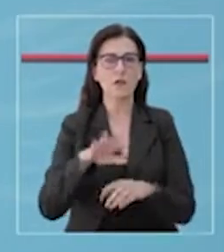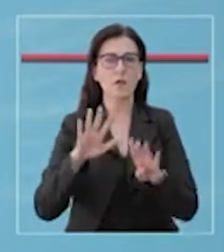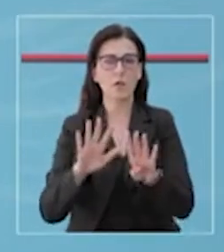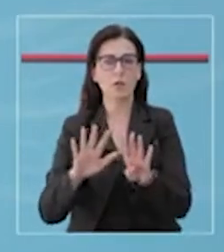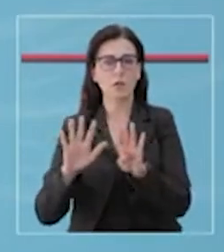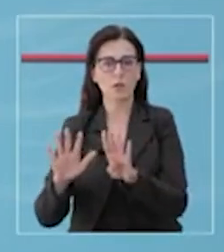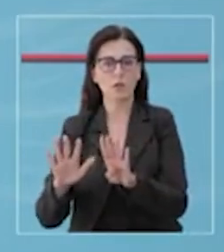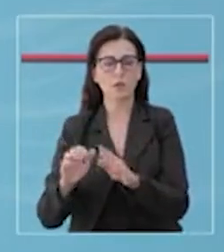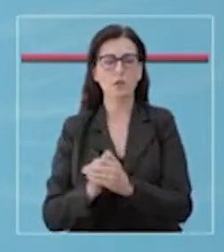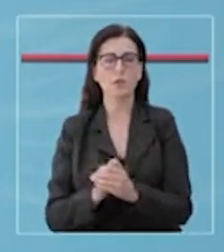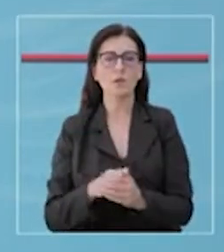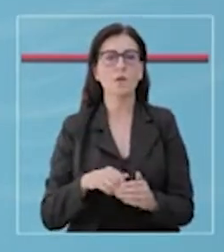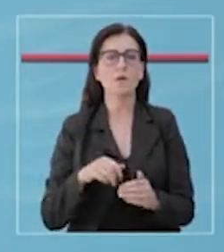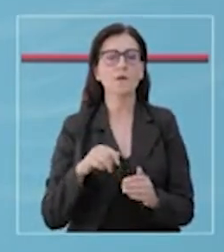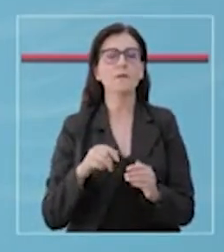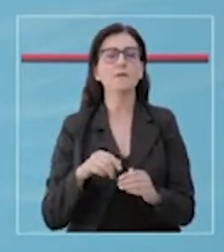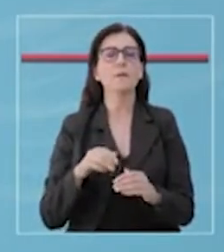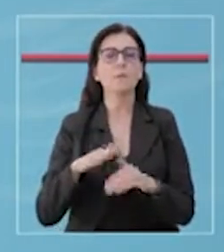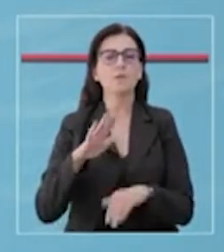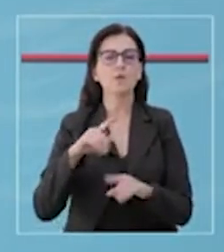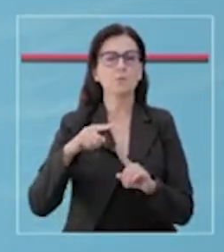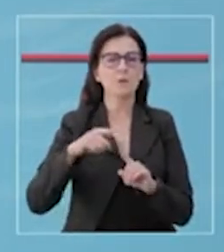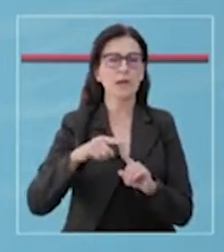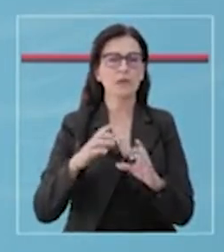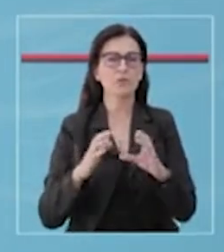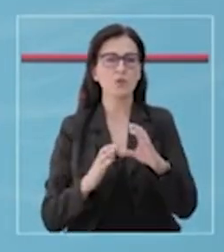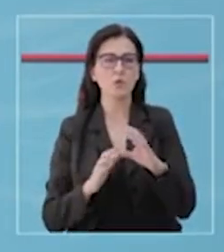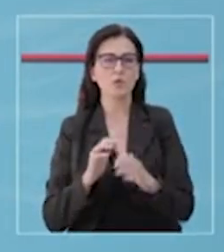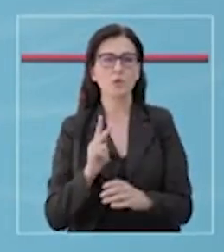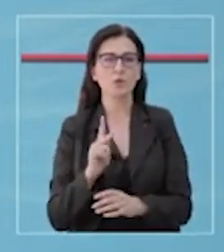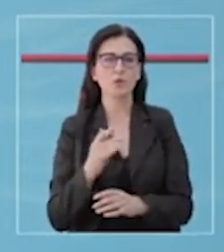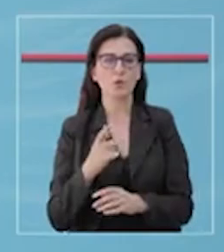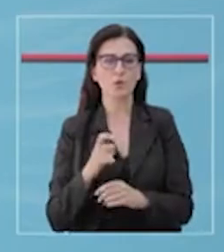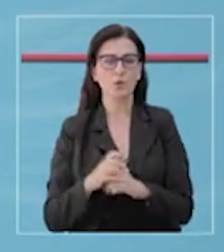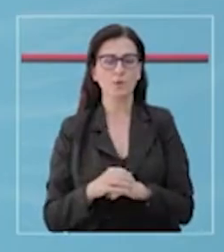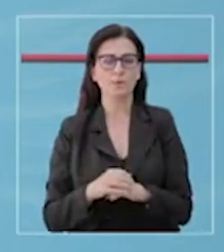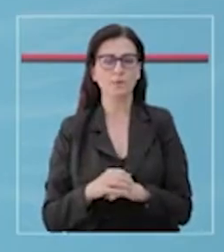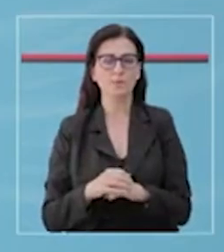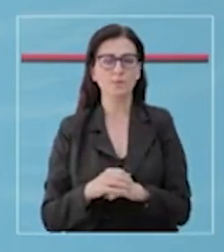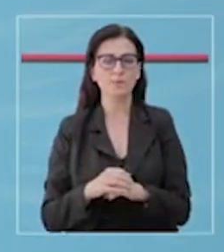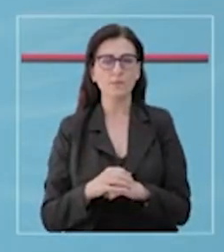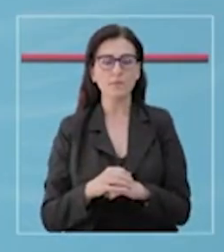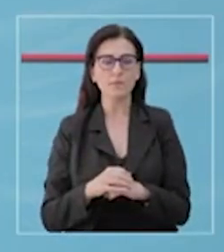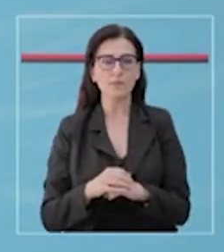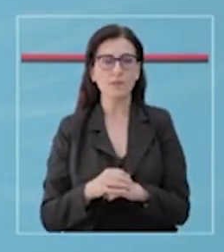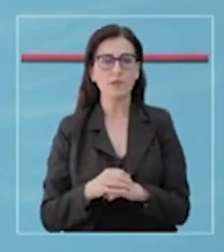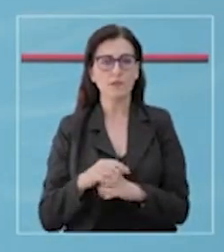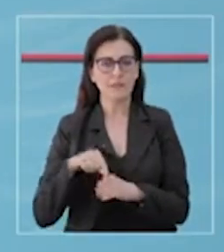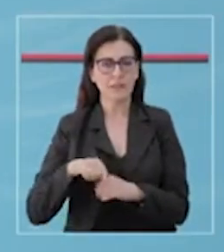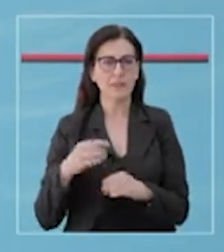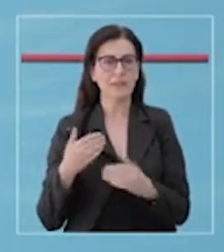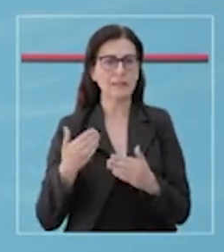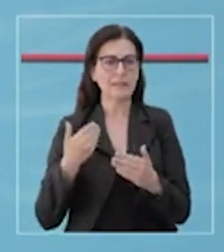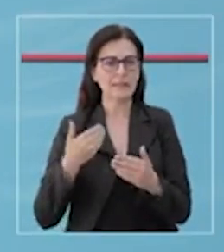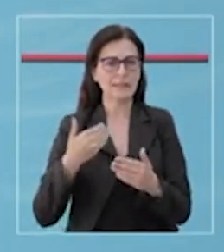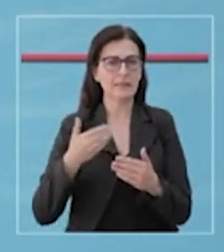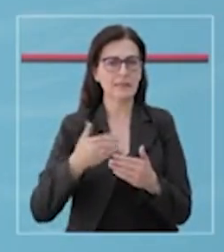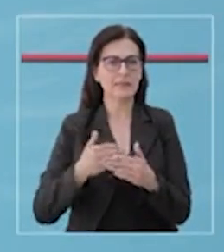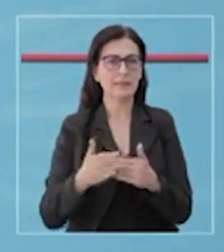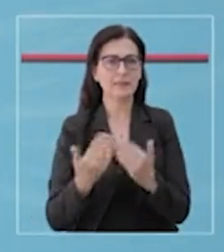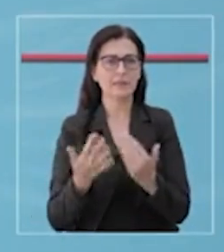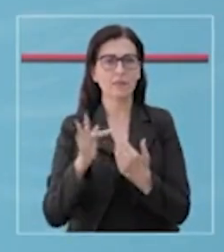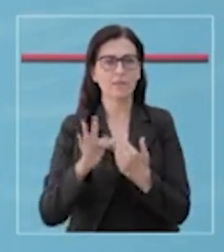persona, përkatësisht në Tiranë, Shkodër dhe Kruj. Nisur nga fakti që ditët e fundit kemi raste